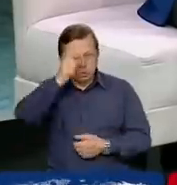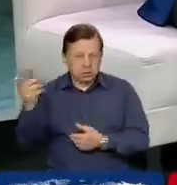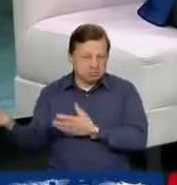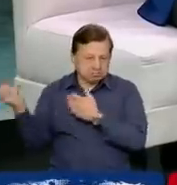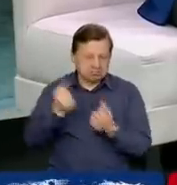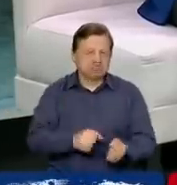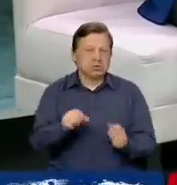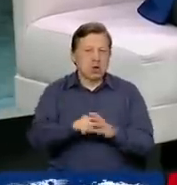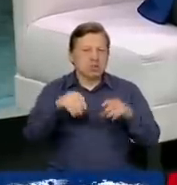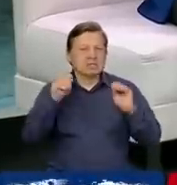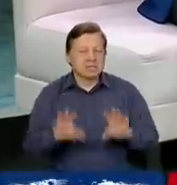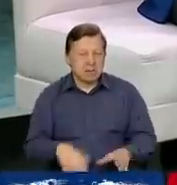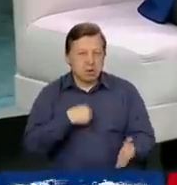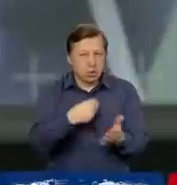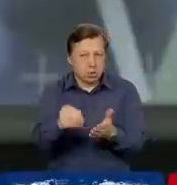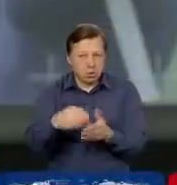w sklepach. Jak je